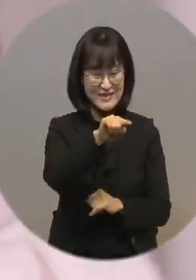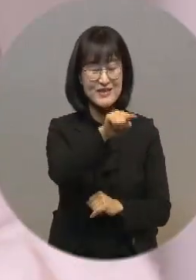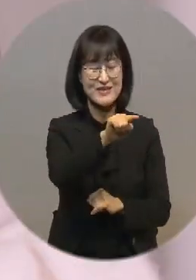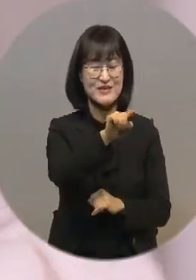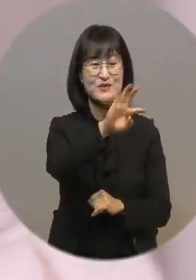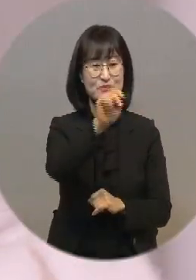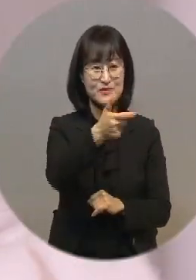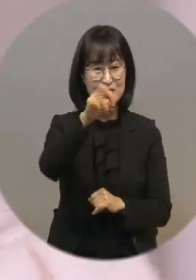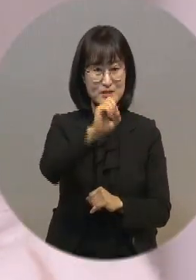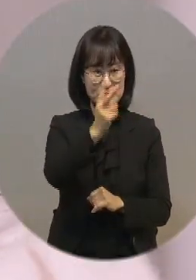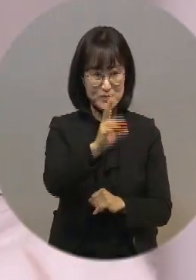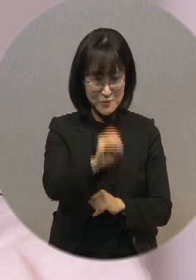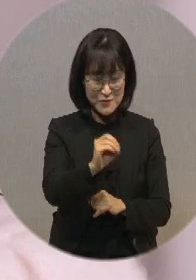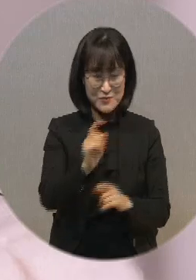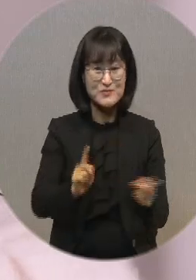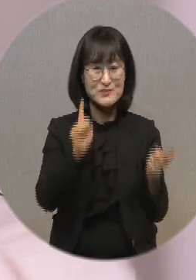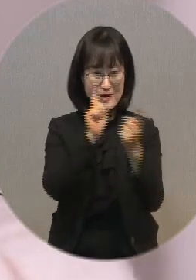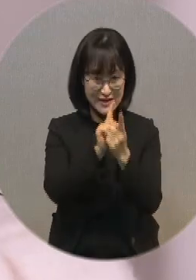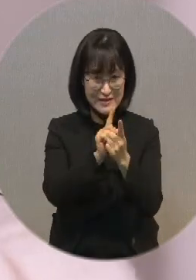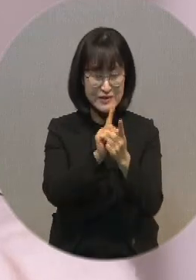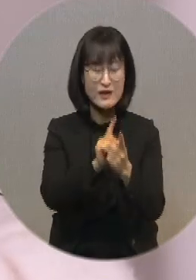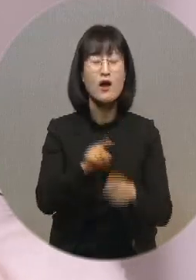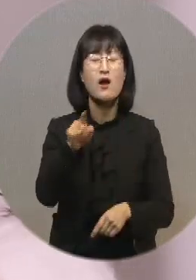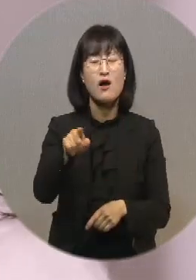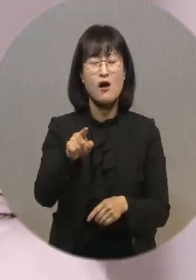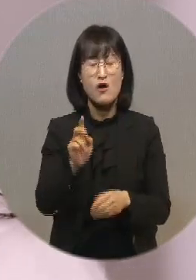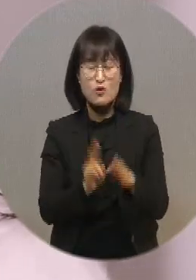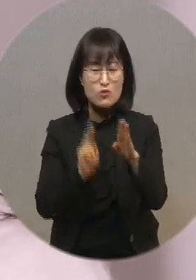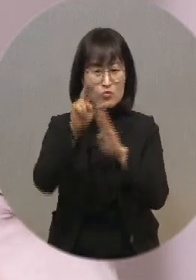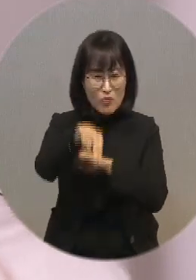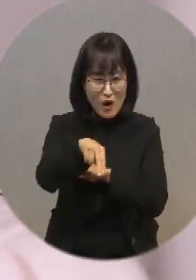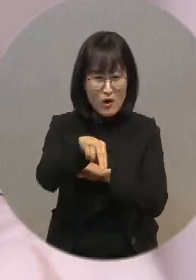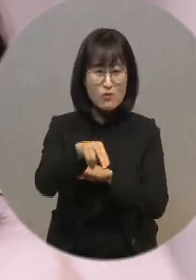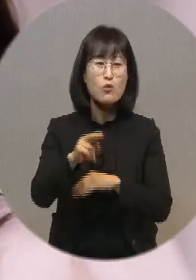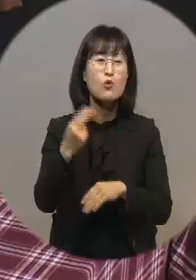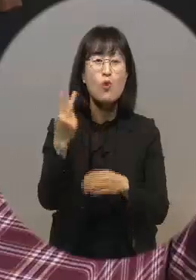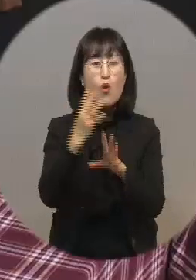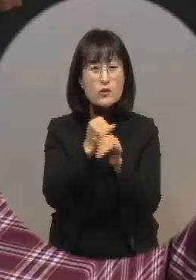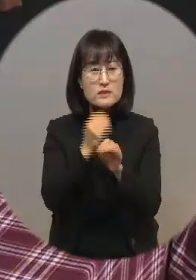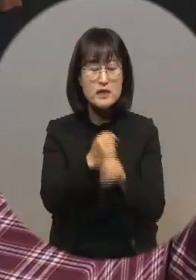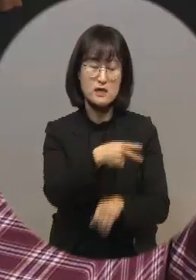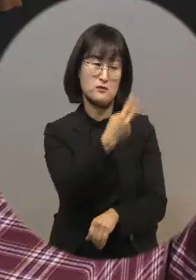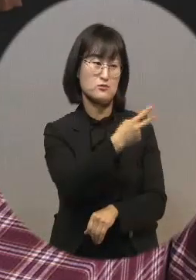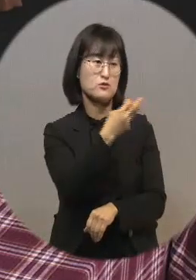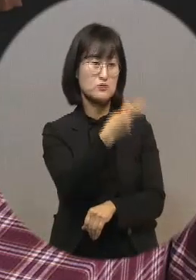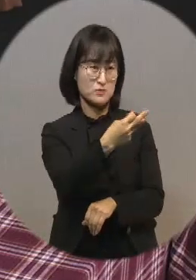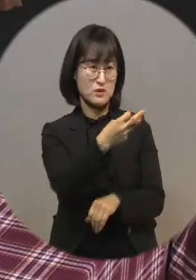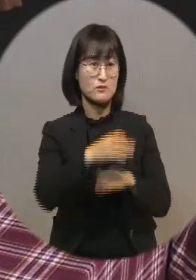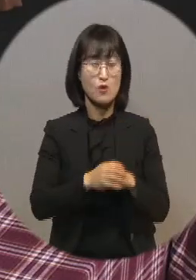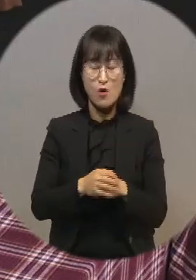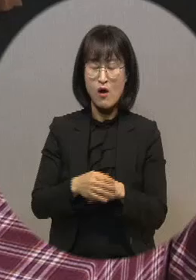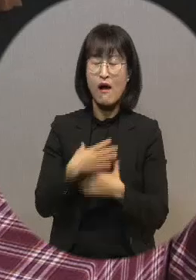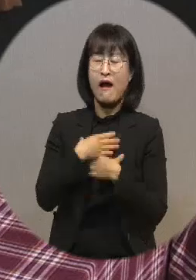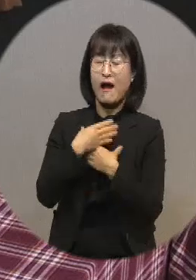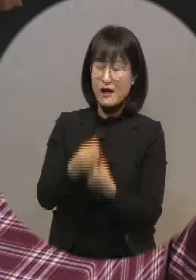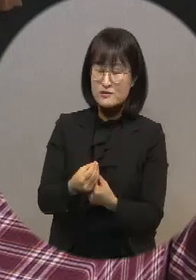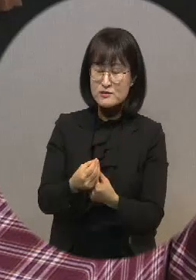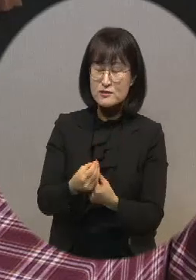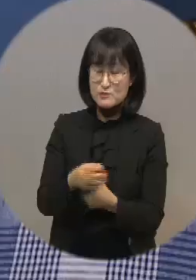압록강을 건너고 메콩강을 지나서 남한 땅에 왔습니다. 네. 몇 년도라고요? 2013년. 딱 마음이 놓였던 첫 순간